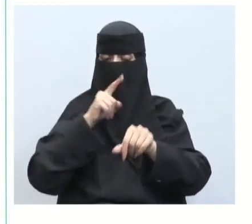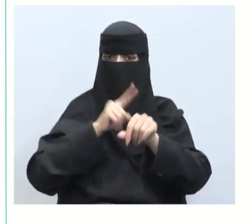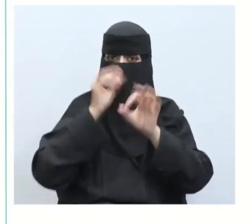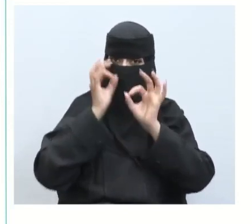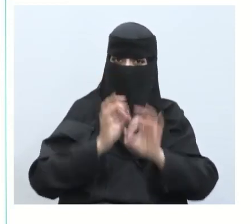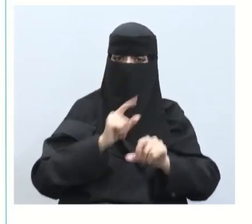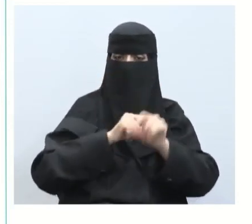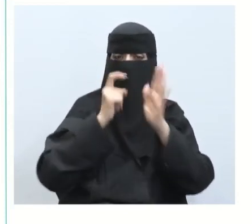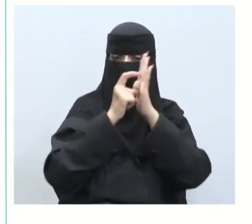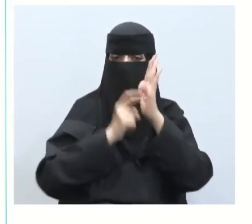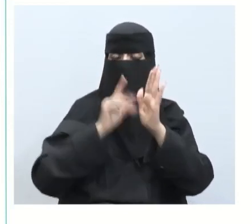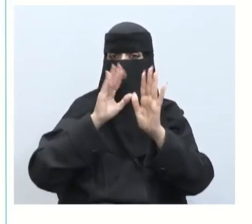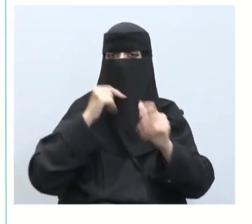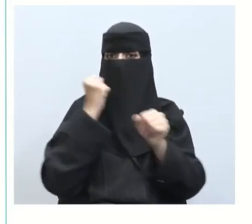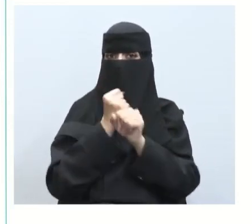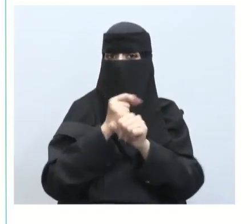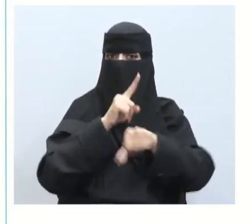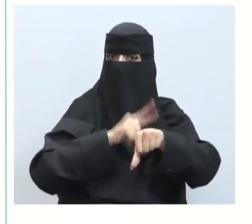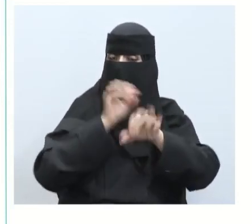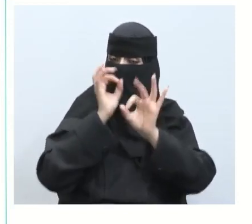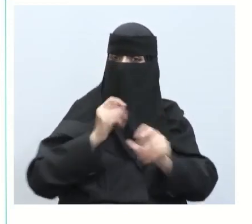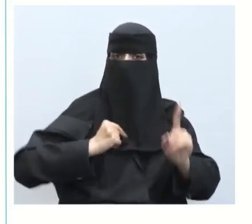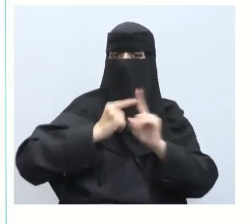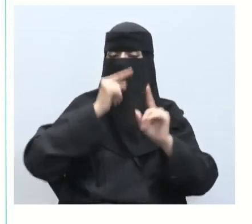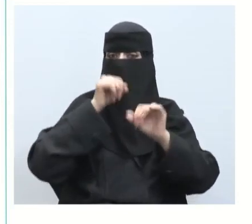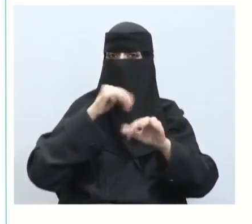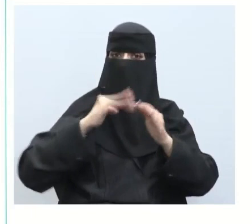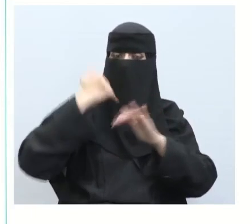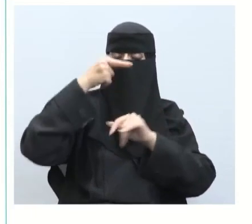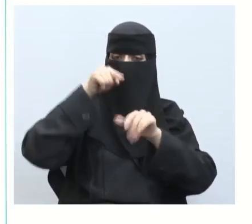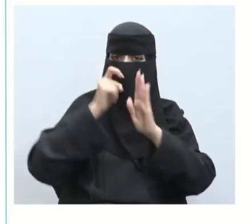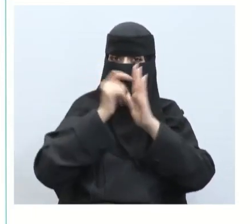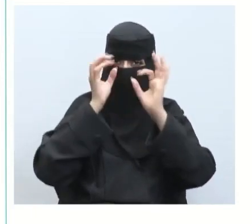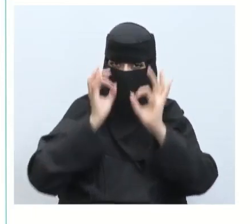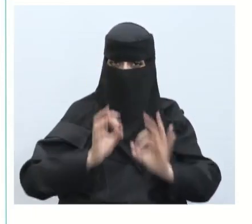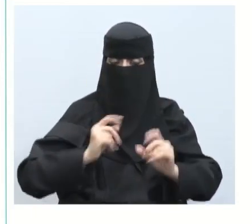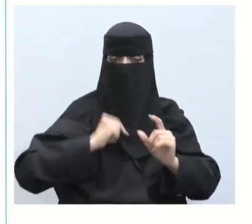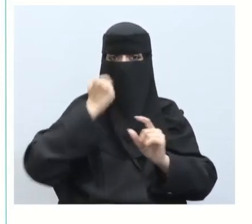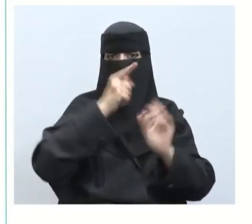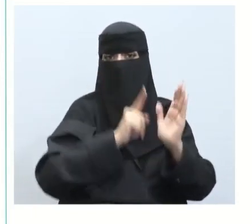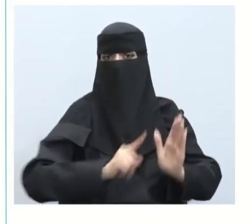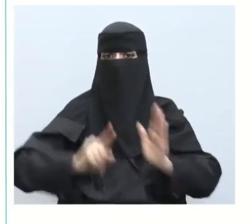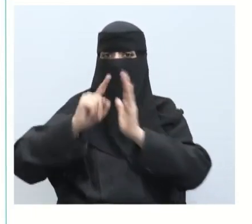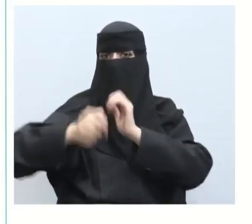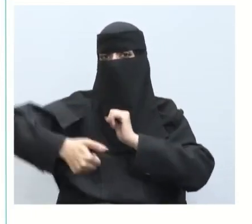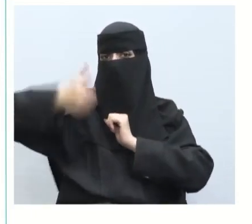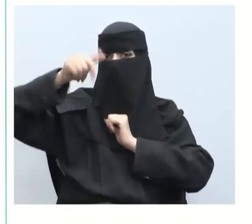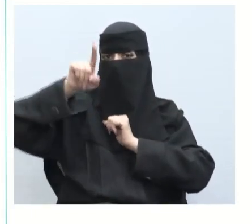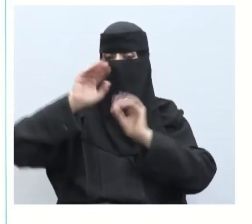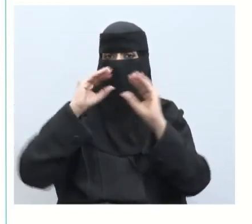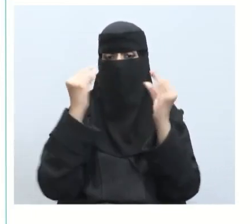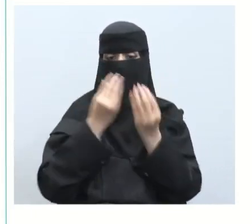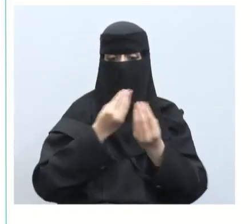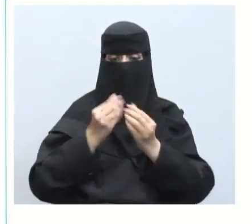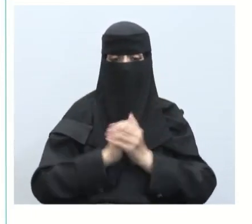بالضوابط يلتزم بالوظائف يلتزم بالاهداف وبالتالي الالتزام هو من يقوده الى ان تكون اداره